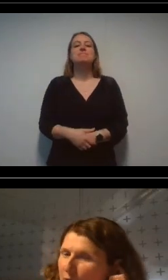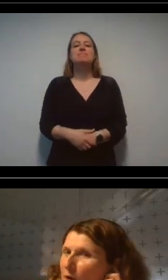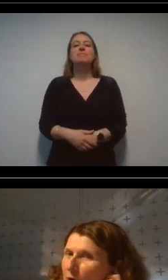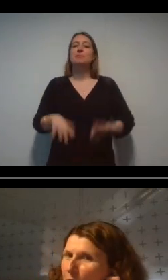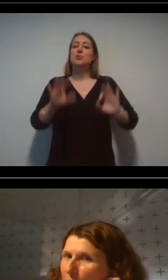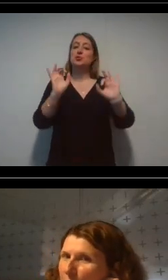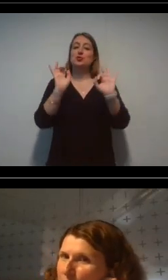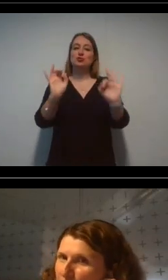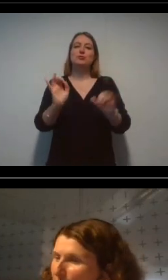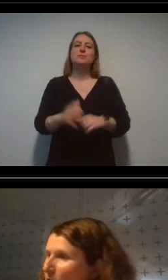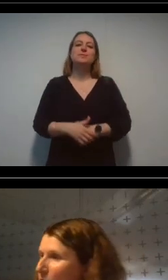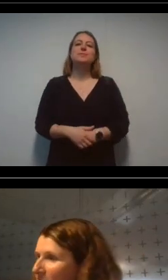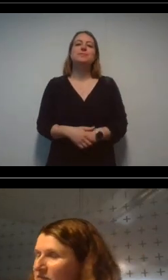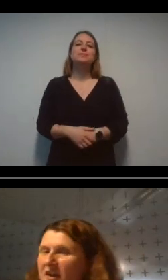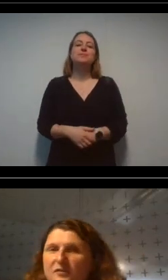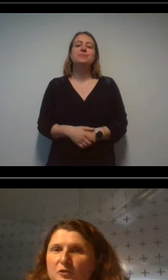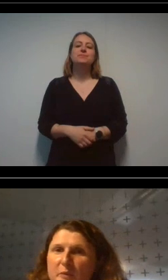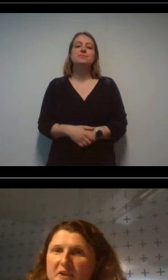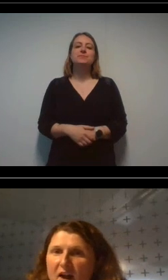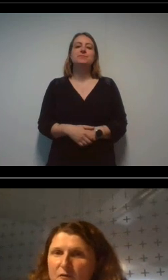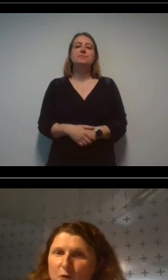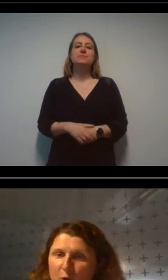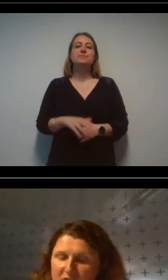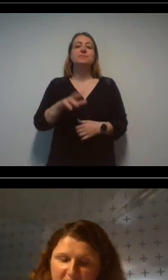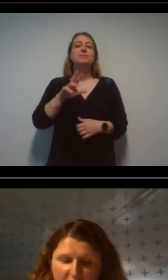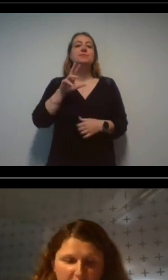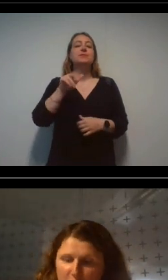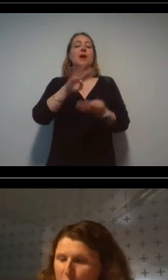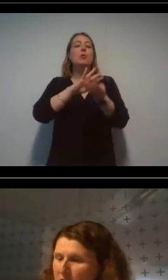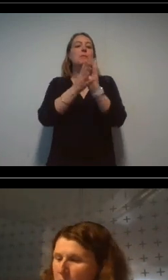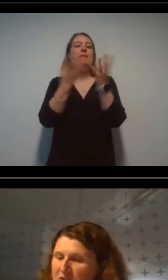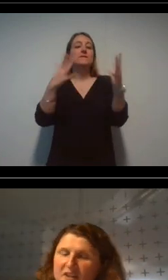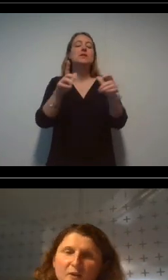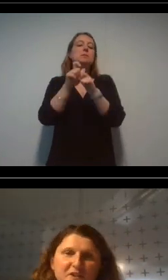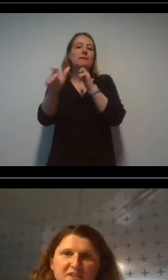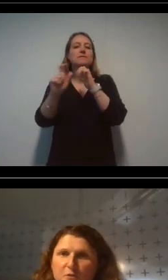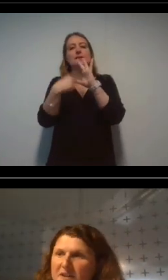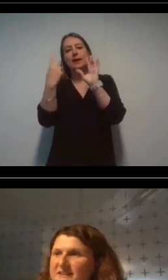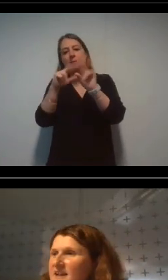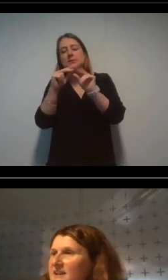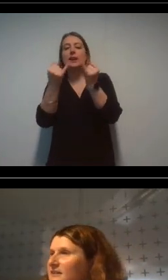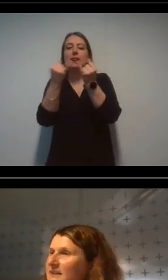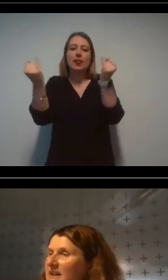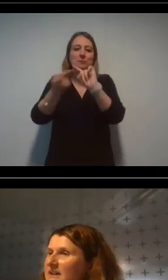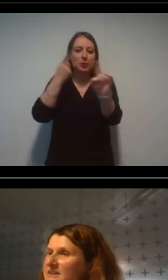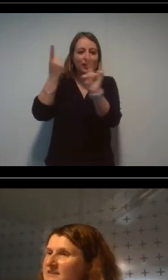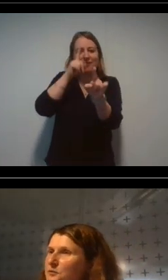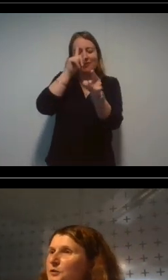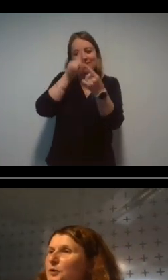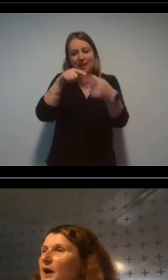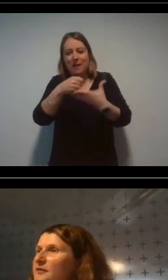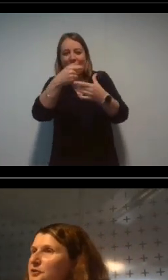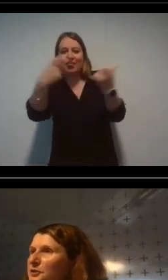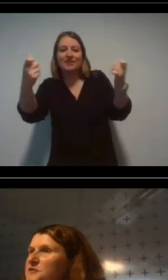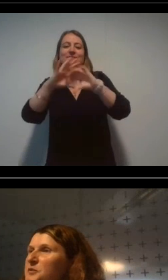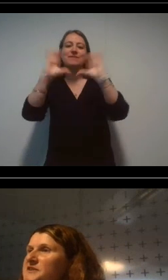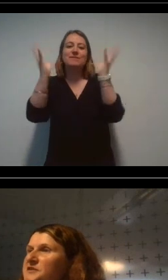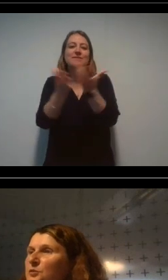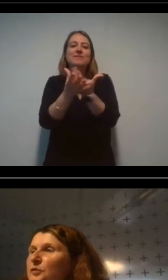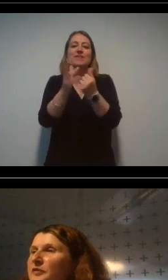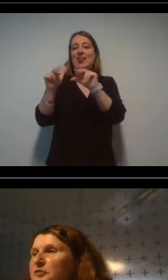justement, pour comme on arrive vers la fin du webinaire, avant de redire, de redonner un peu des liens utiles sur les aides qui sont à